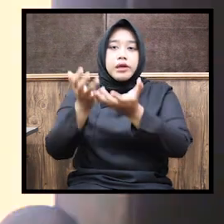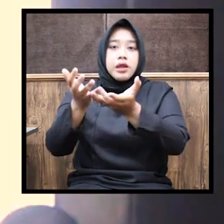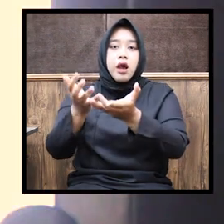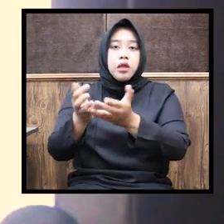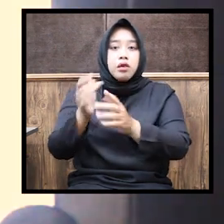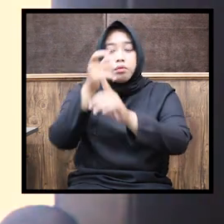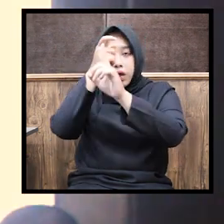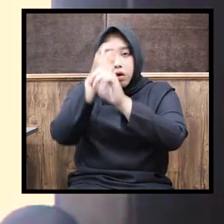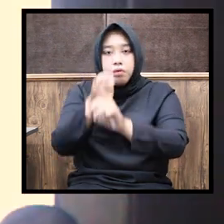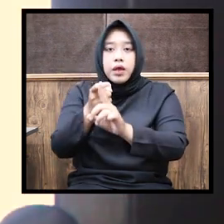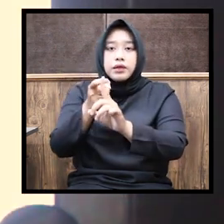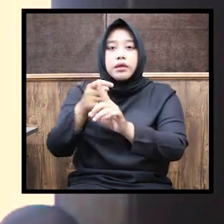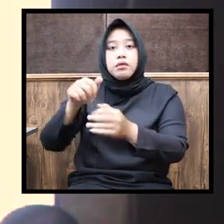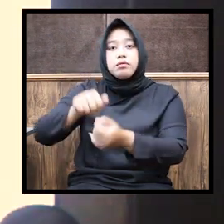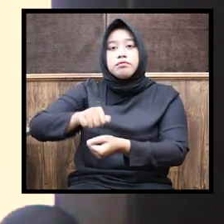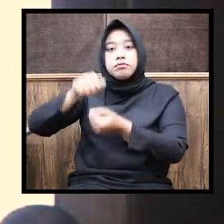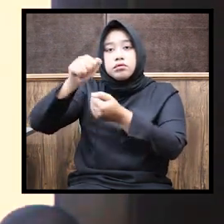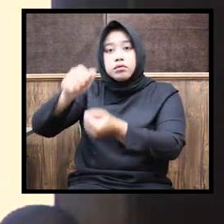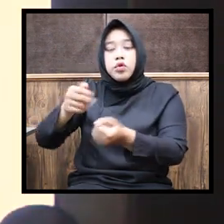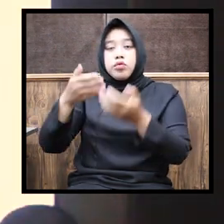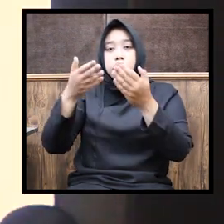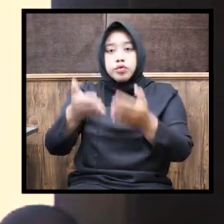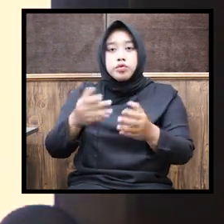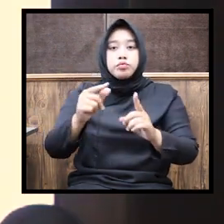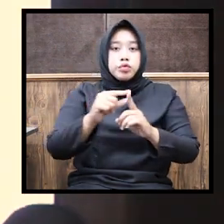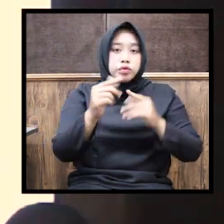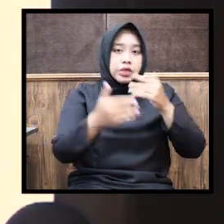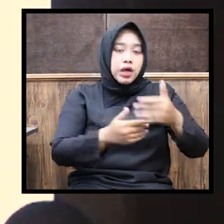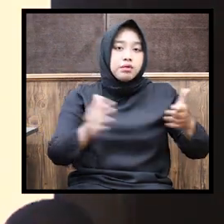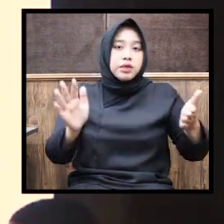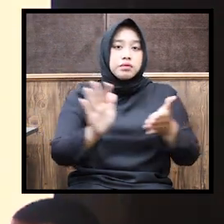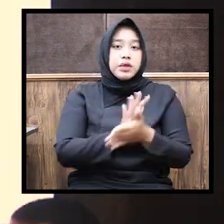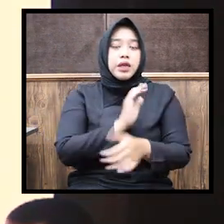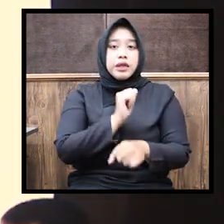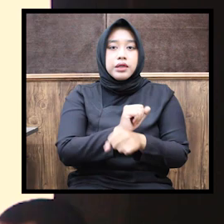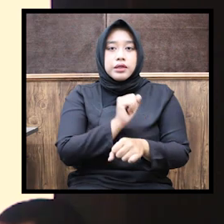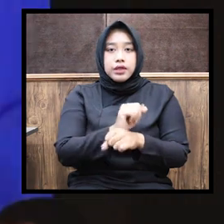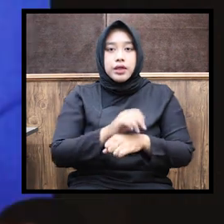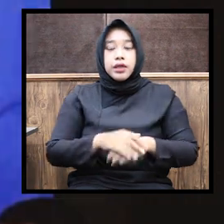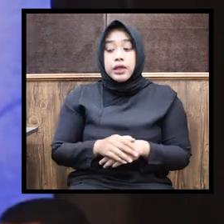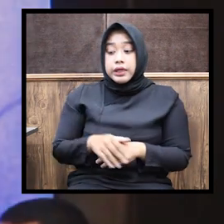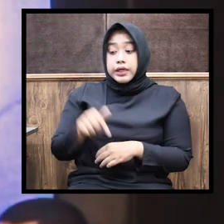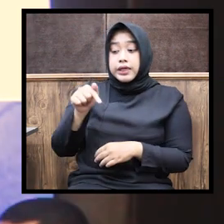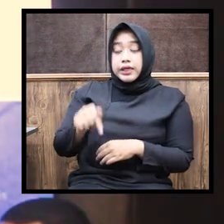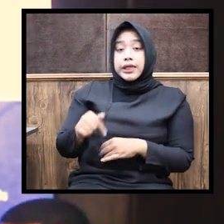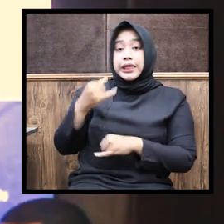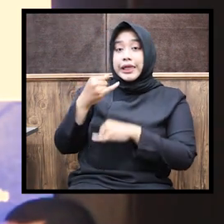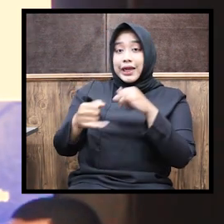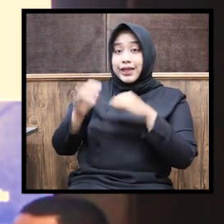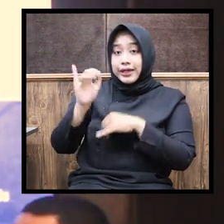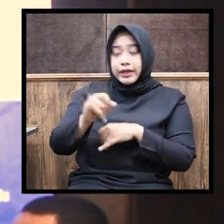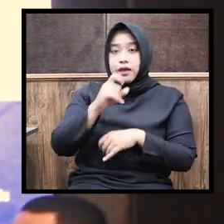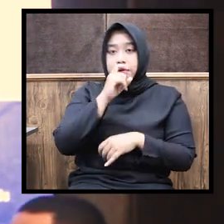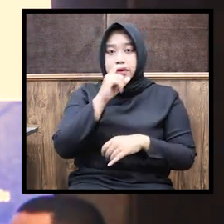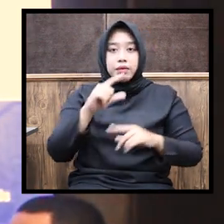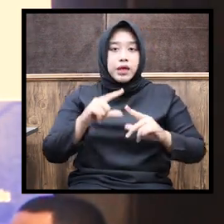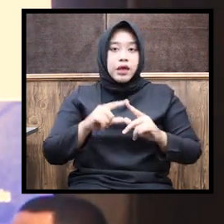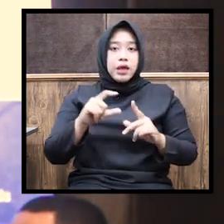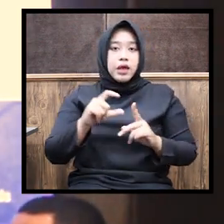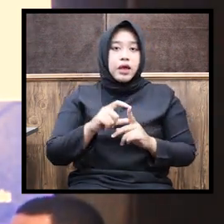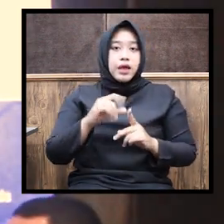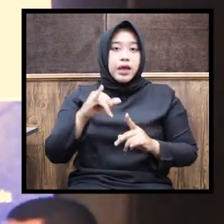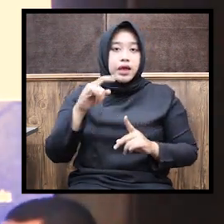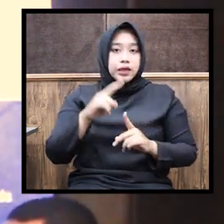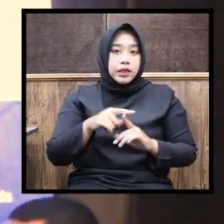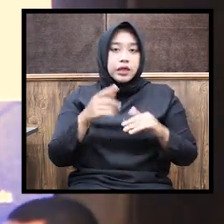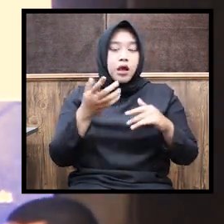yang sudah mempekerjakan dipabel Nah untuk terakhir nih Pak adityya Apa yang